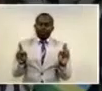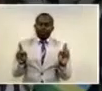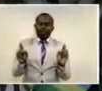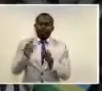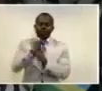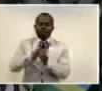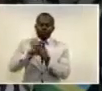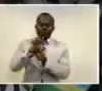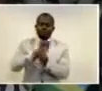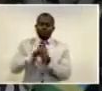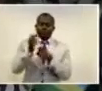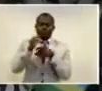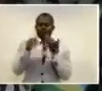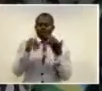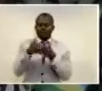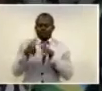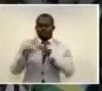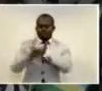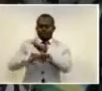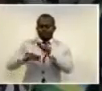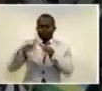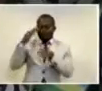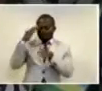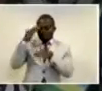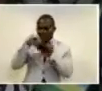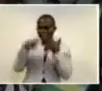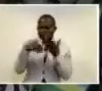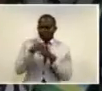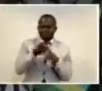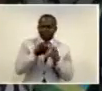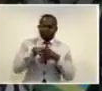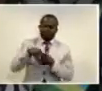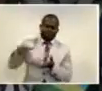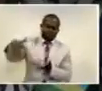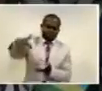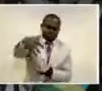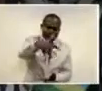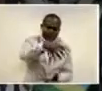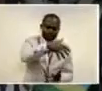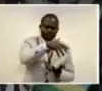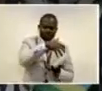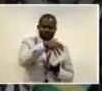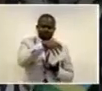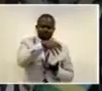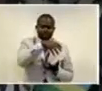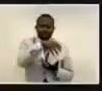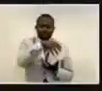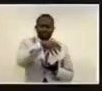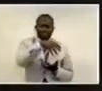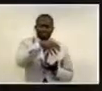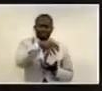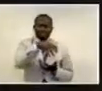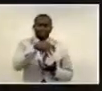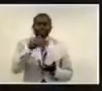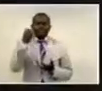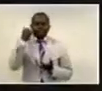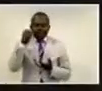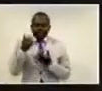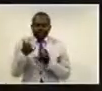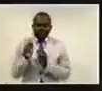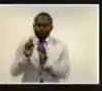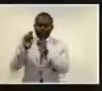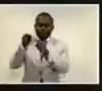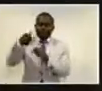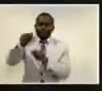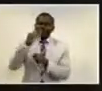yujuje bya bindi by'ibanze ni ukuvuga ngo avuye ku ikusanyirizo Niba ubu ngubu yambuka